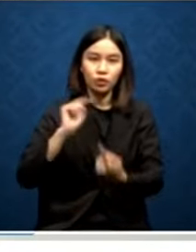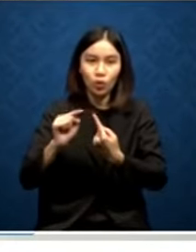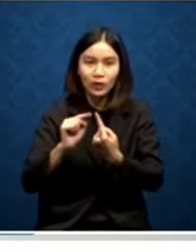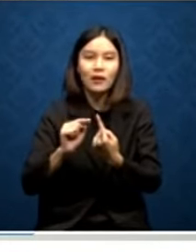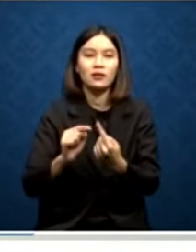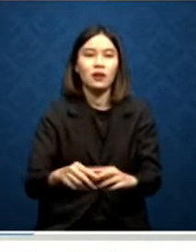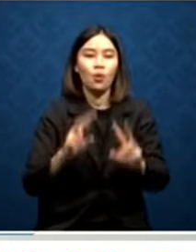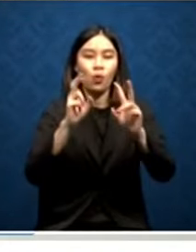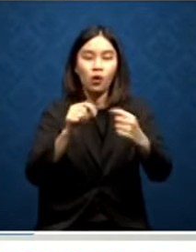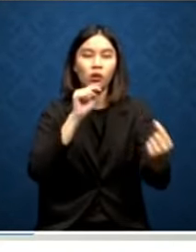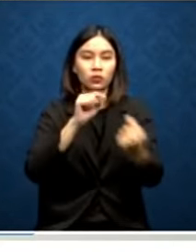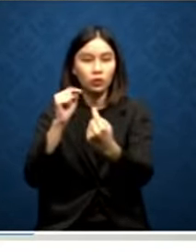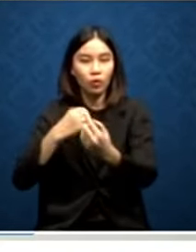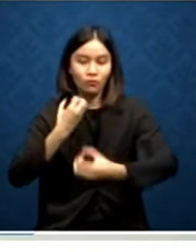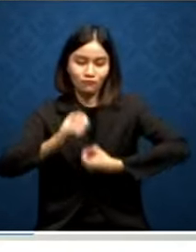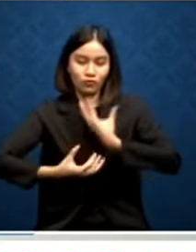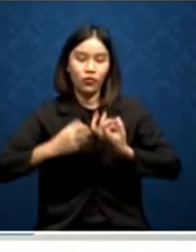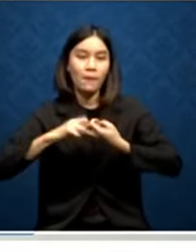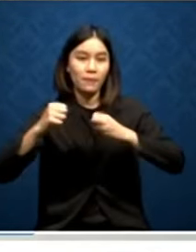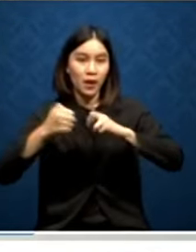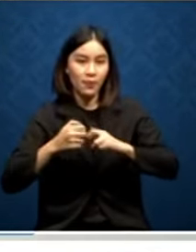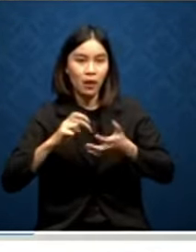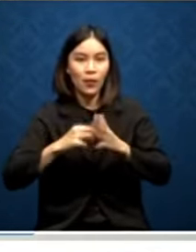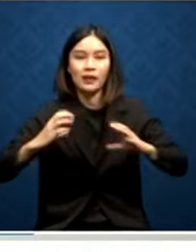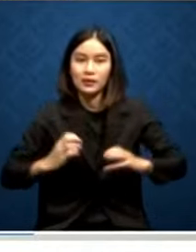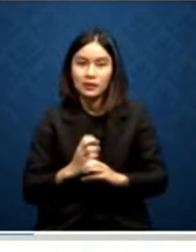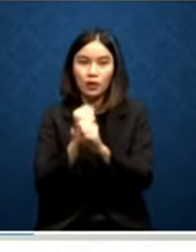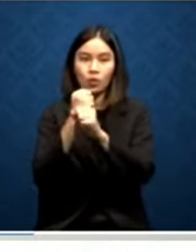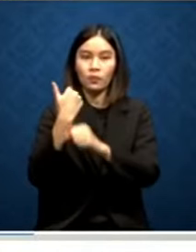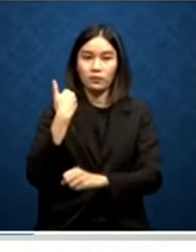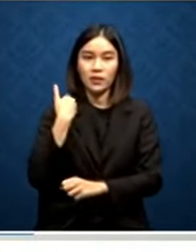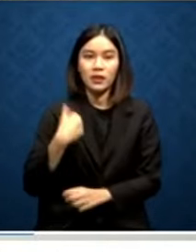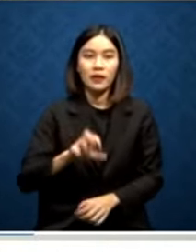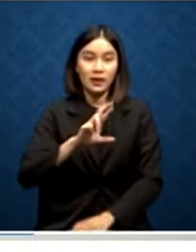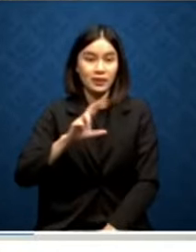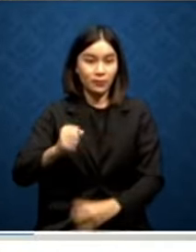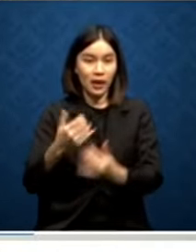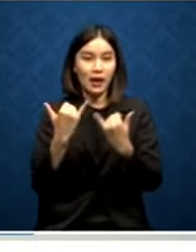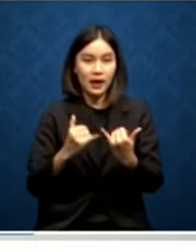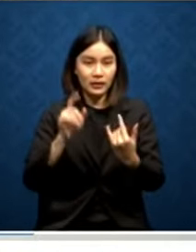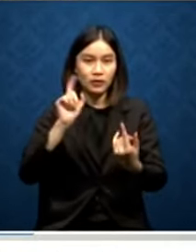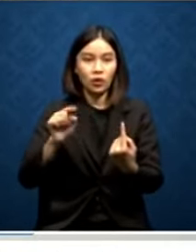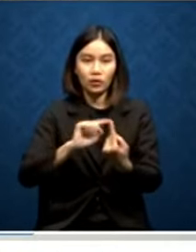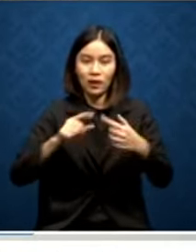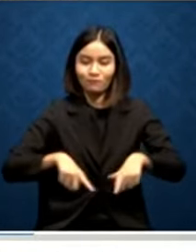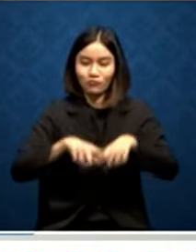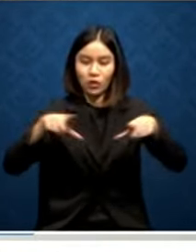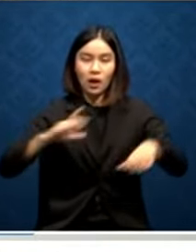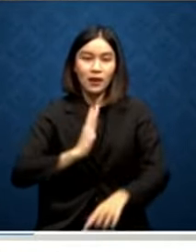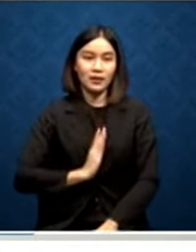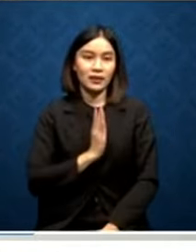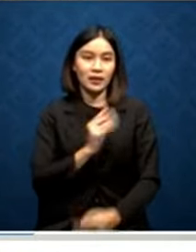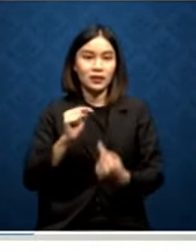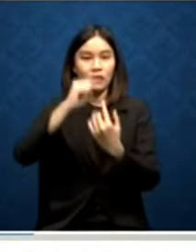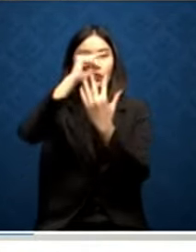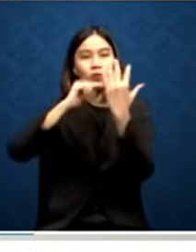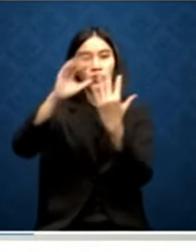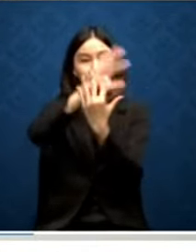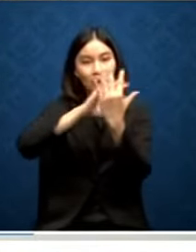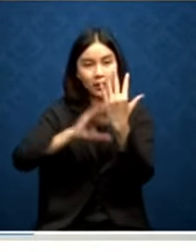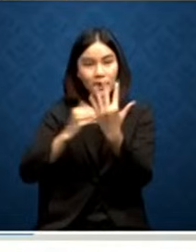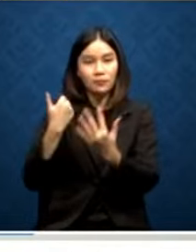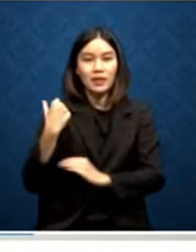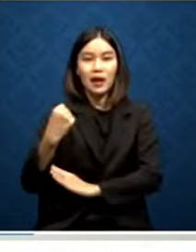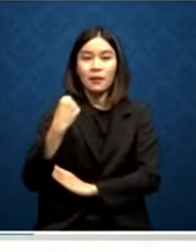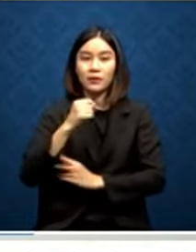ประเด็นสะท้อนปัญหาและได้ข้อยุติสภาแห่งนี้ต้องเป็นพื้นที่ศักดิ์สิทธิ์ของบ้านเมืองที่มี